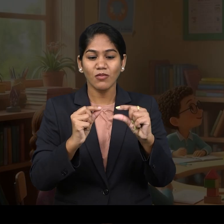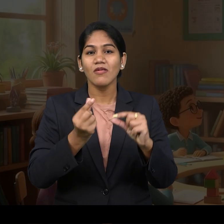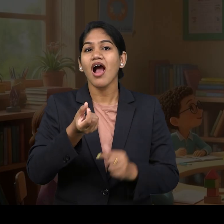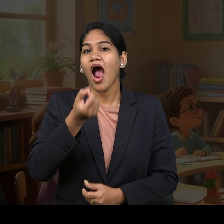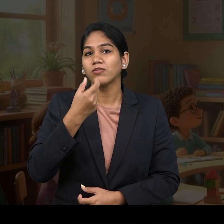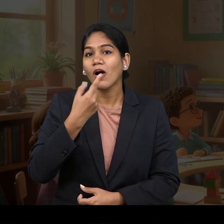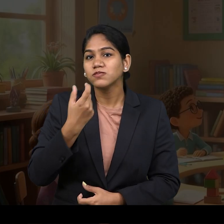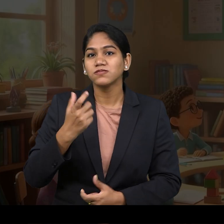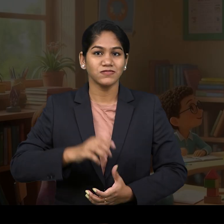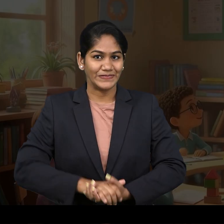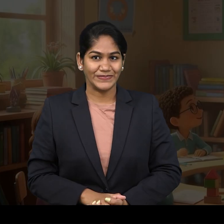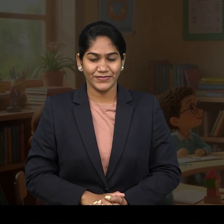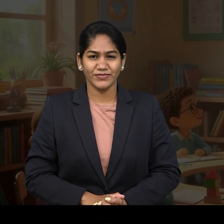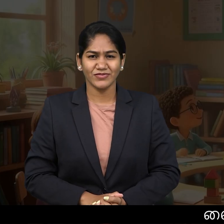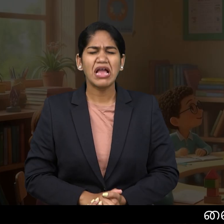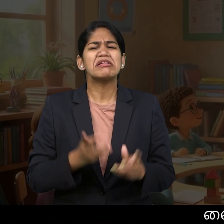நிலக்கடலை